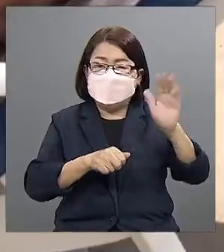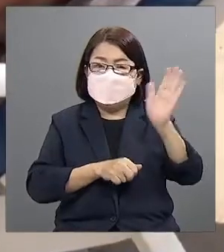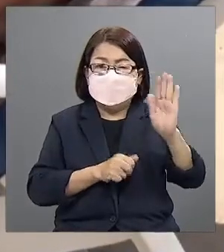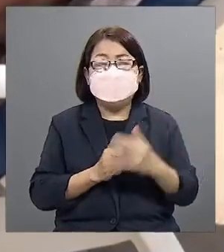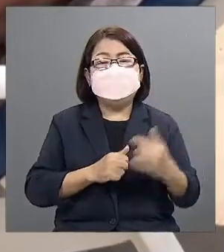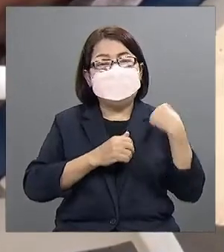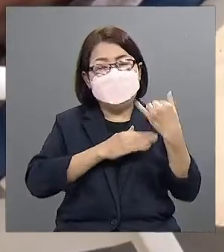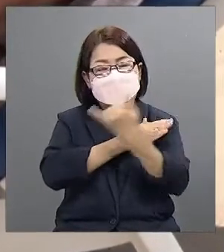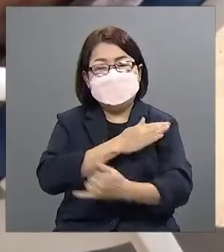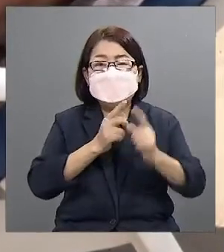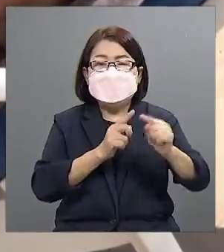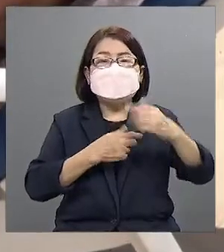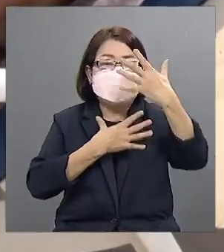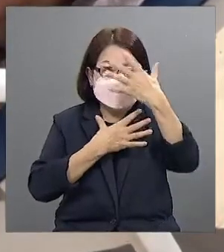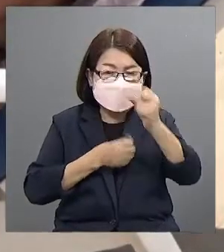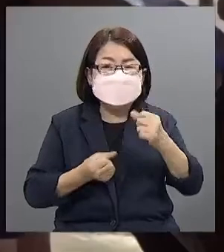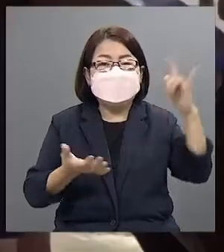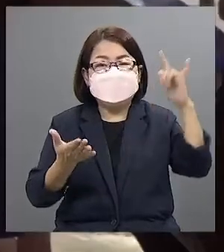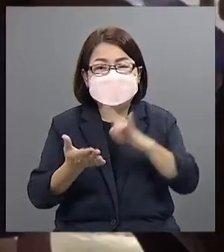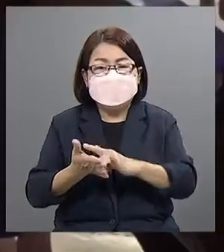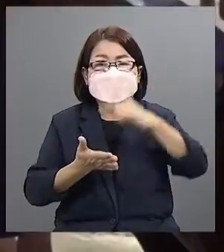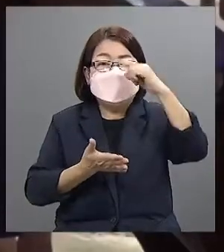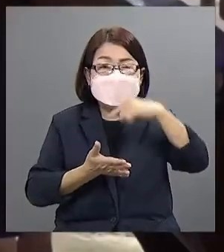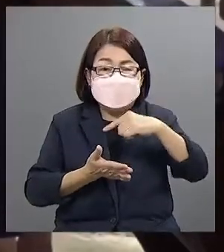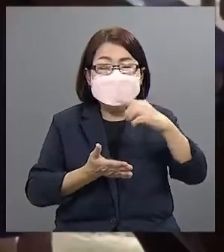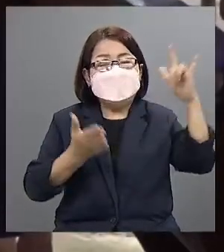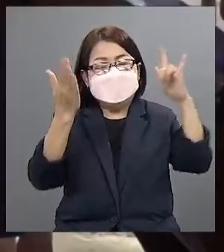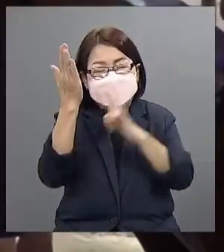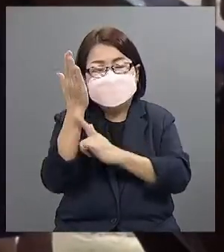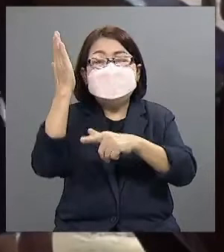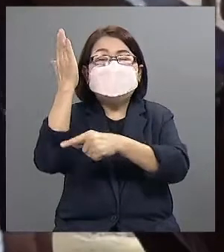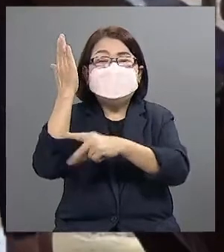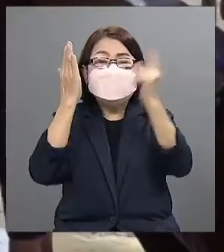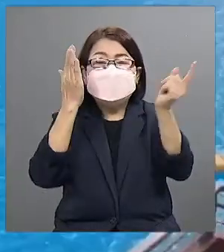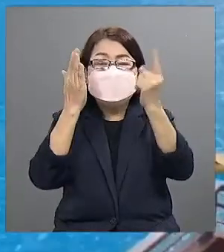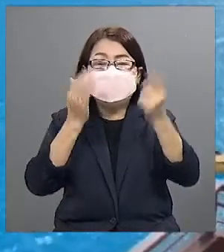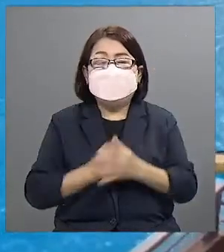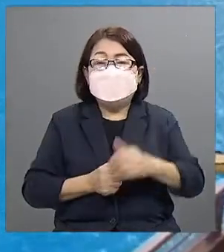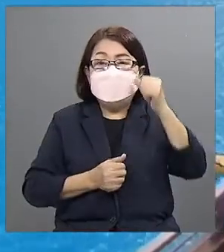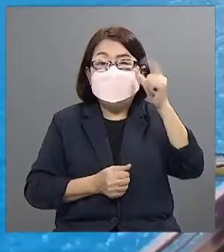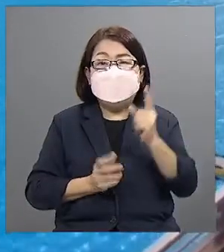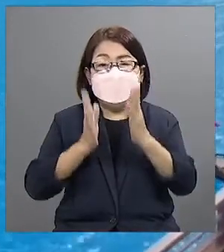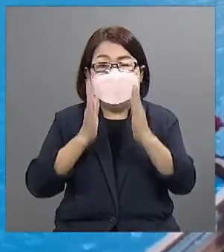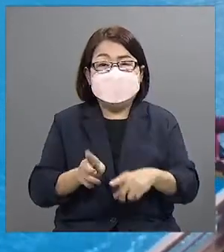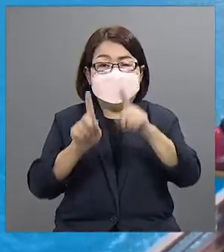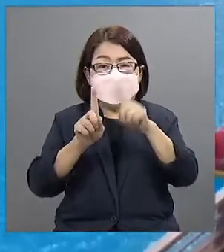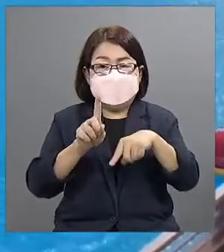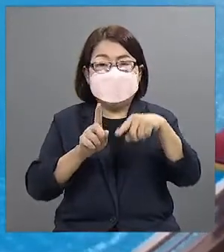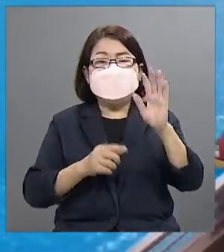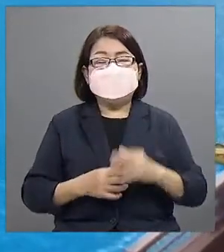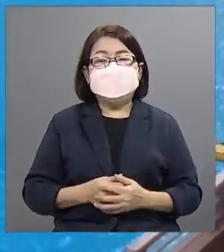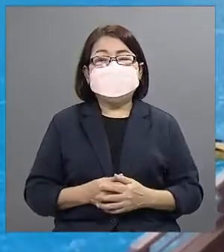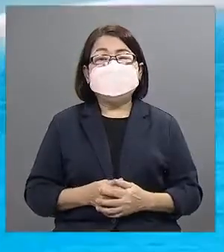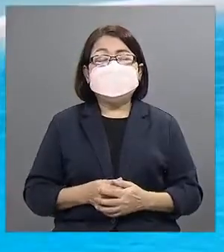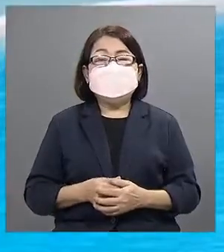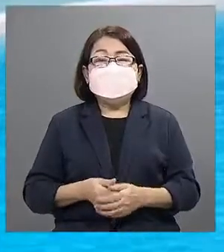างๆเดินทางเข้ามาเที่ยวที่จังหวัดภูเก็ตต่อเนื่องโดยรวมวันละกว่า 1,000 คนส่วนสถานการณ์การติดเชื้อโควิด